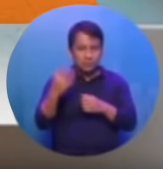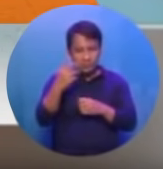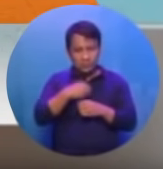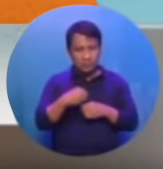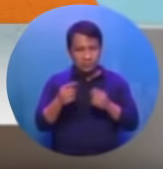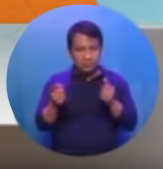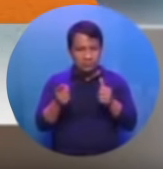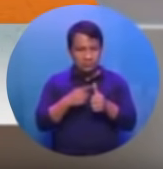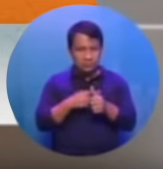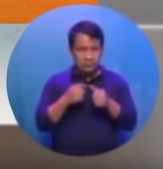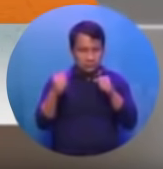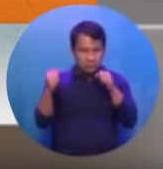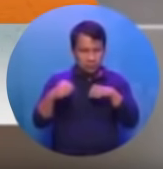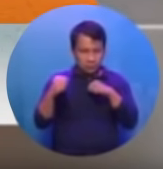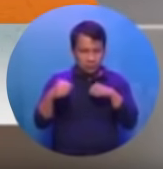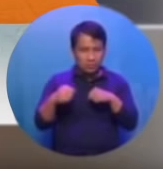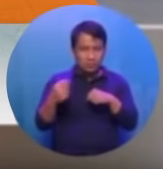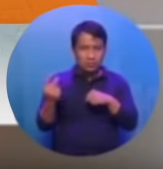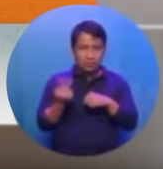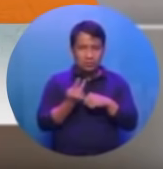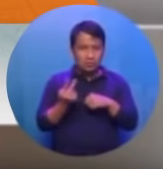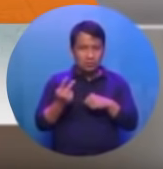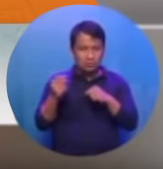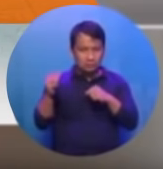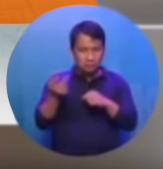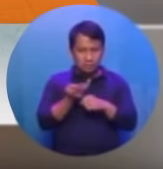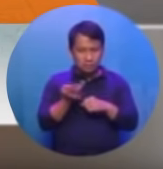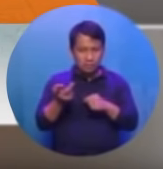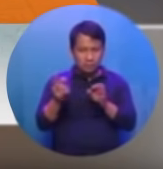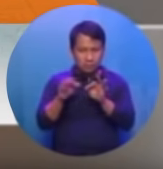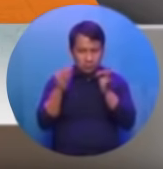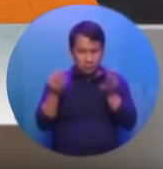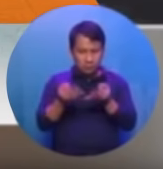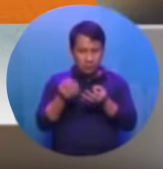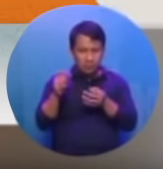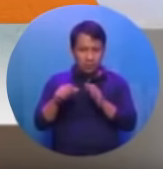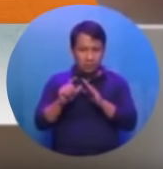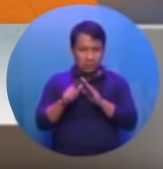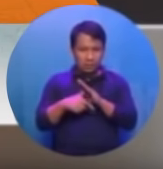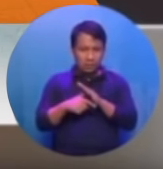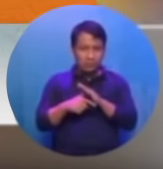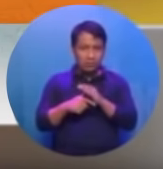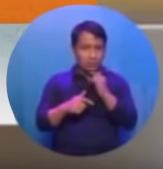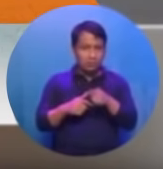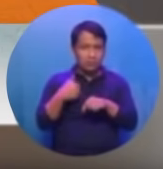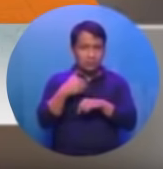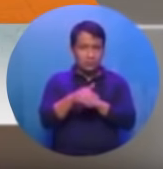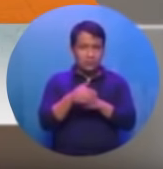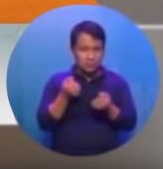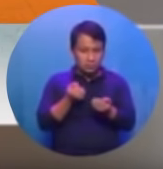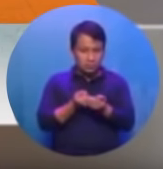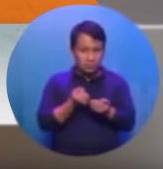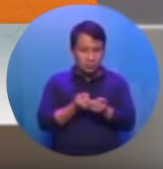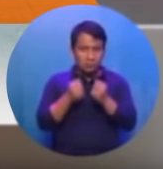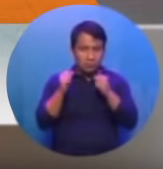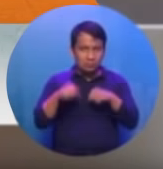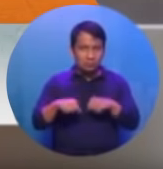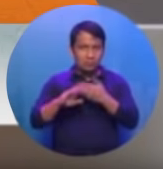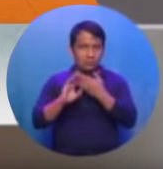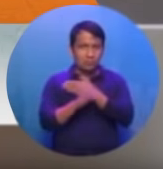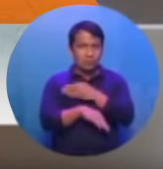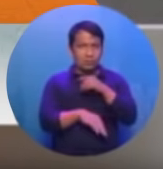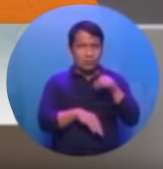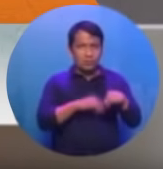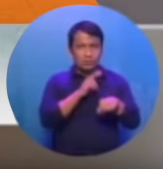Muna pag-usapan kung ano yung magandang gawin sa kanilang pamilya. And then since hindi naman talaga siya nagpapadala ng pera, then bagay umuwi